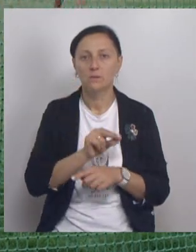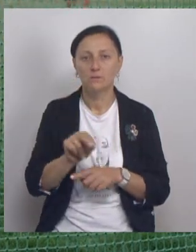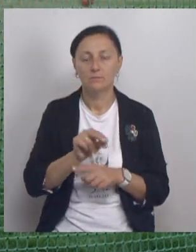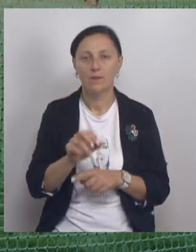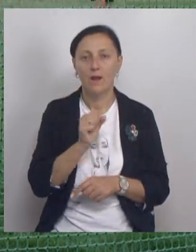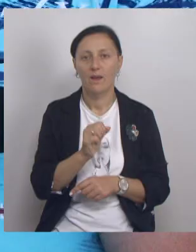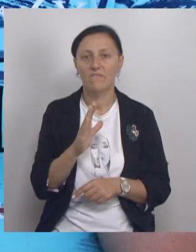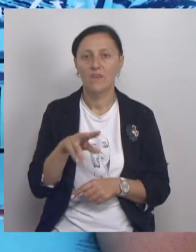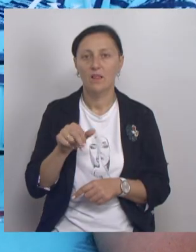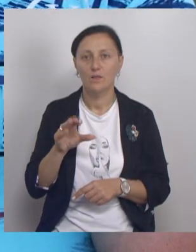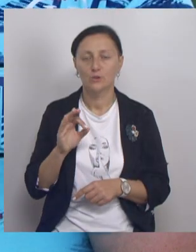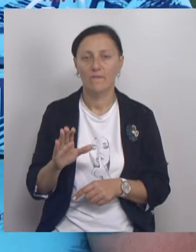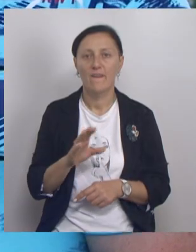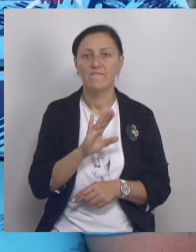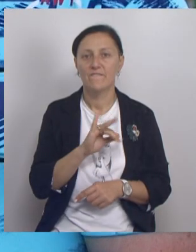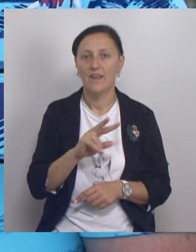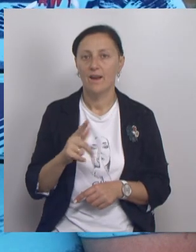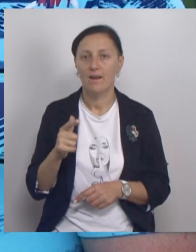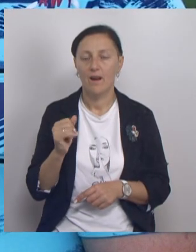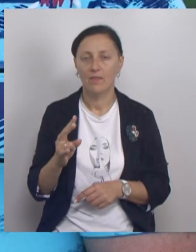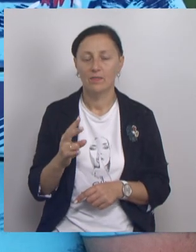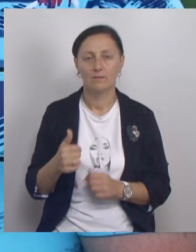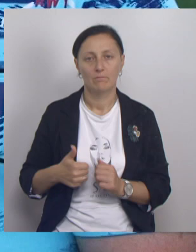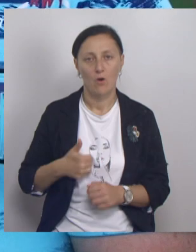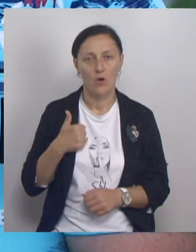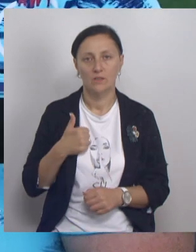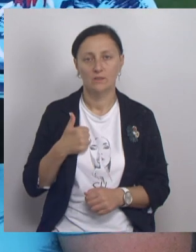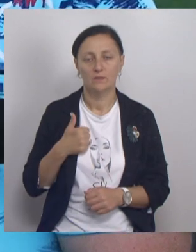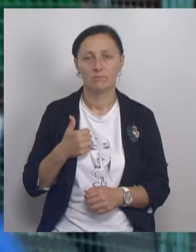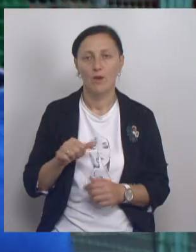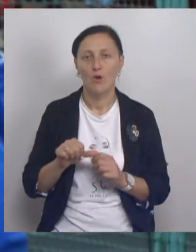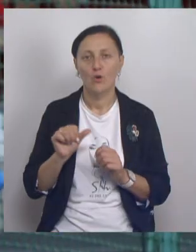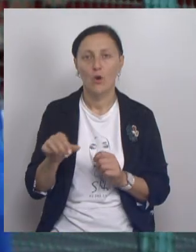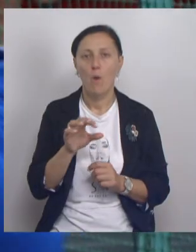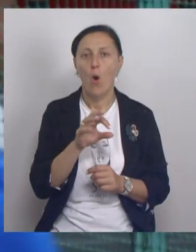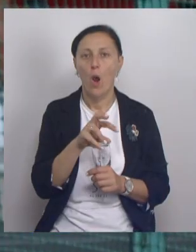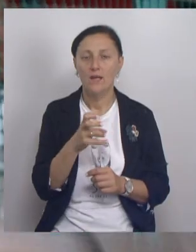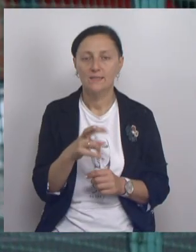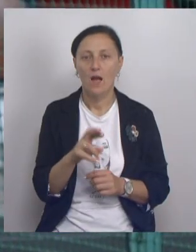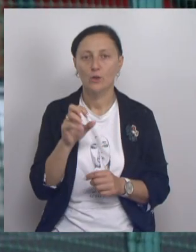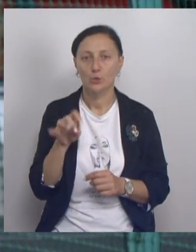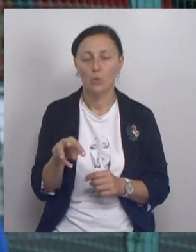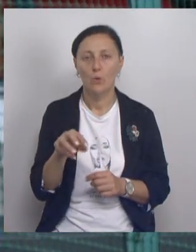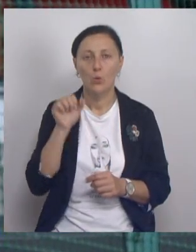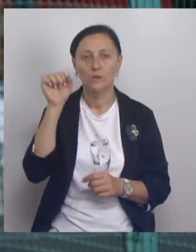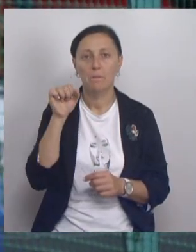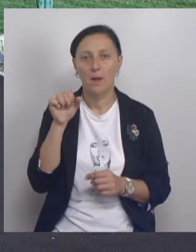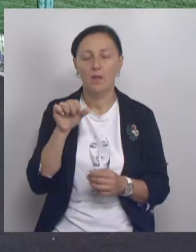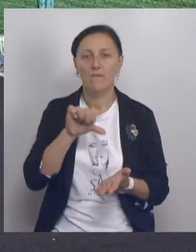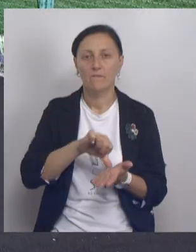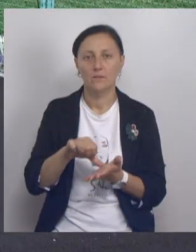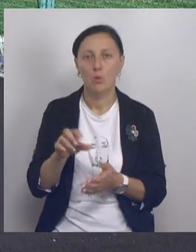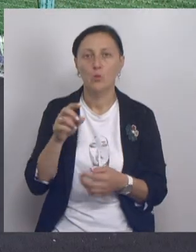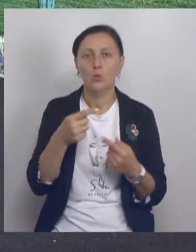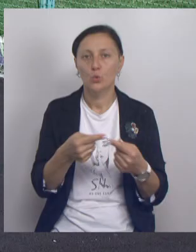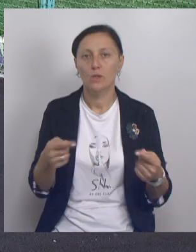Александр Власов и Андрей Вильган. Гордятся своими воспитанниками. Кроме Олеси и Артема, в Узбекистане успешно выступили другие